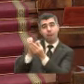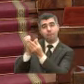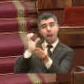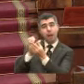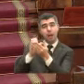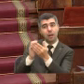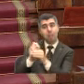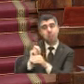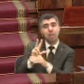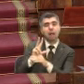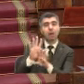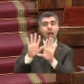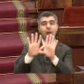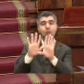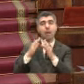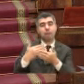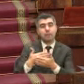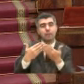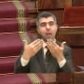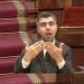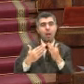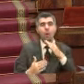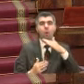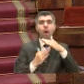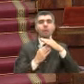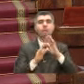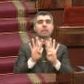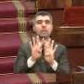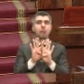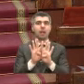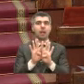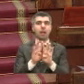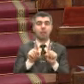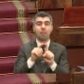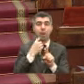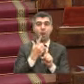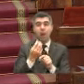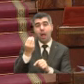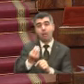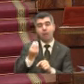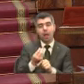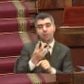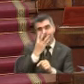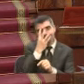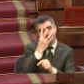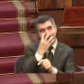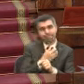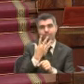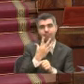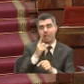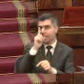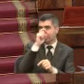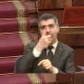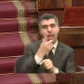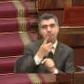الساعة 10، منعت مع الساعة 8. هذا يترك، هذا عنف ضد الطفولة، يترك جروحا في الأطفال قد